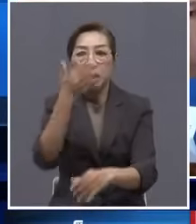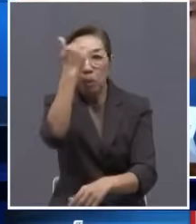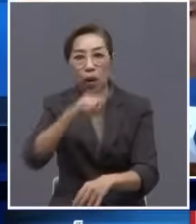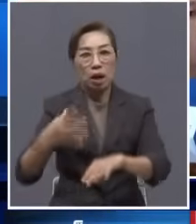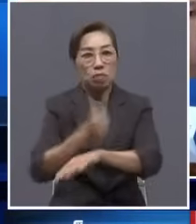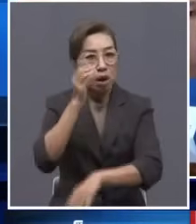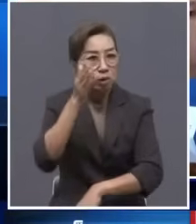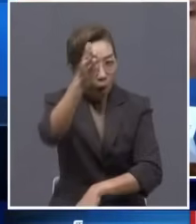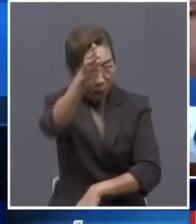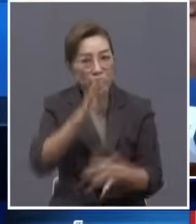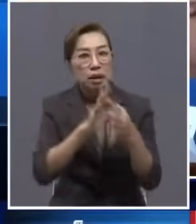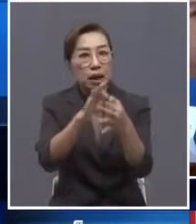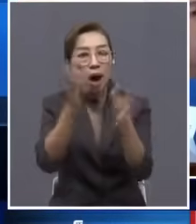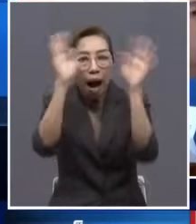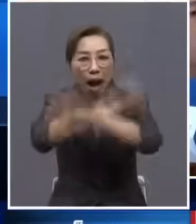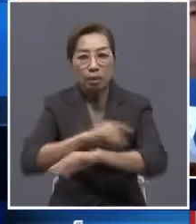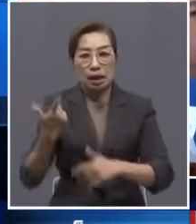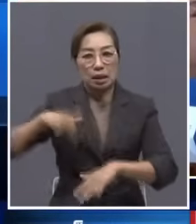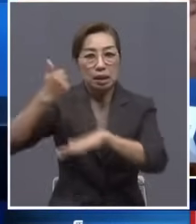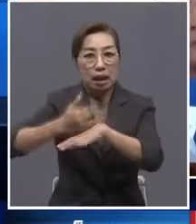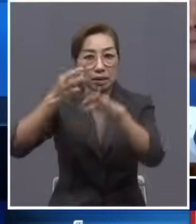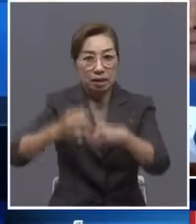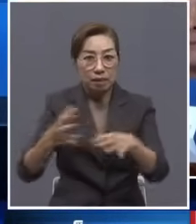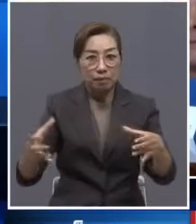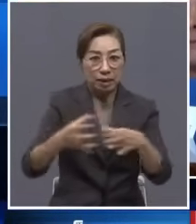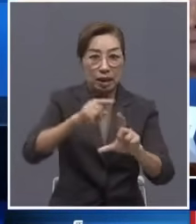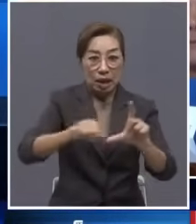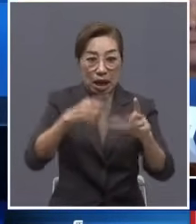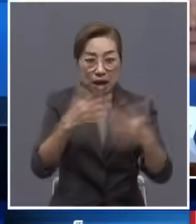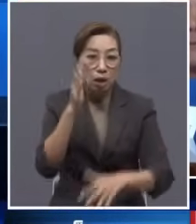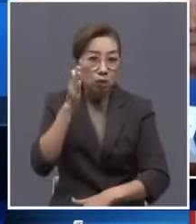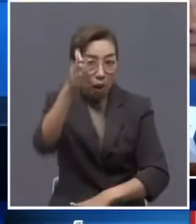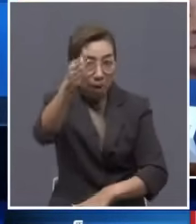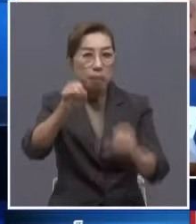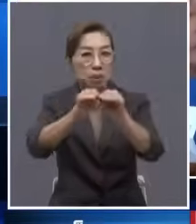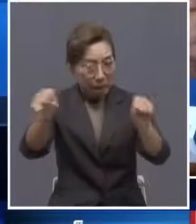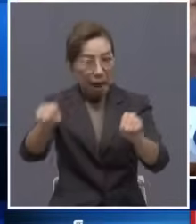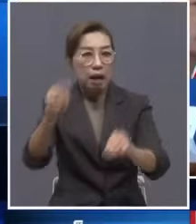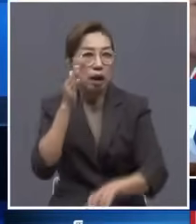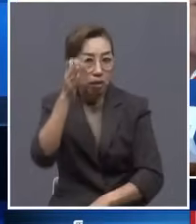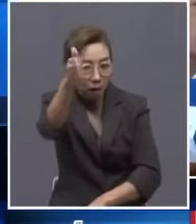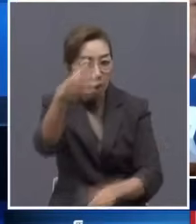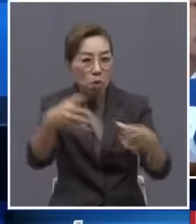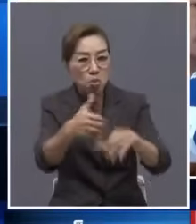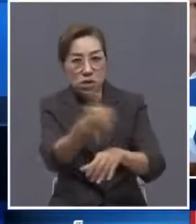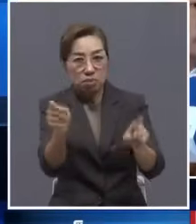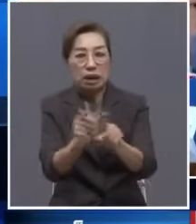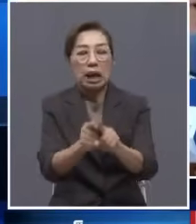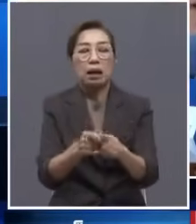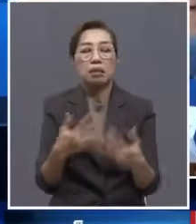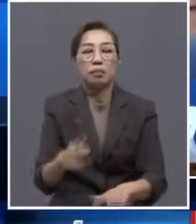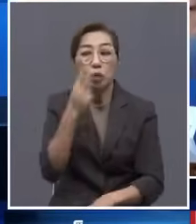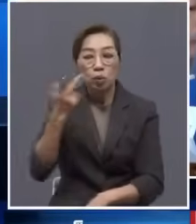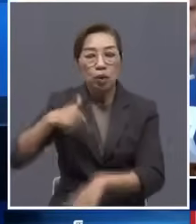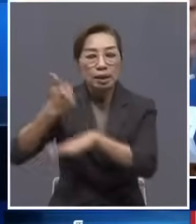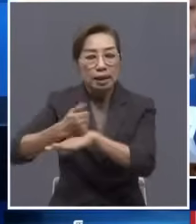ไทยในอนาคตหวังว่าคำวินิจฉัยจะออกมายืนยันในสิ่งที่เราสื่อามาโดยตลอดทีนี้ถามว่าคาดการฉากทัศต่อไป